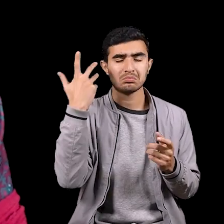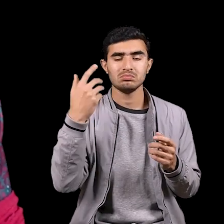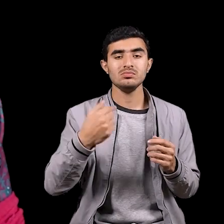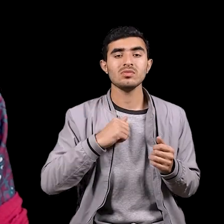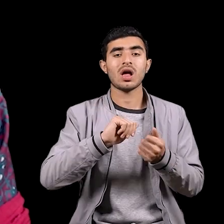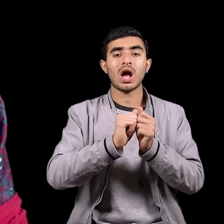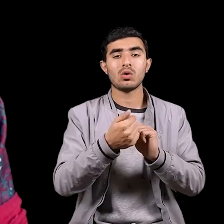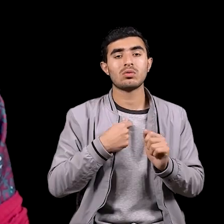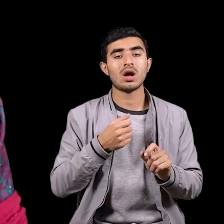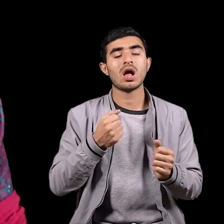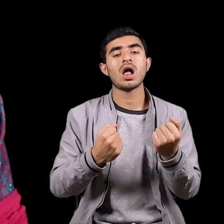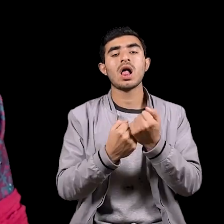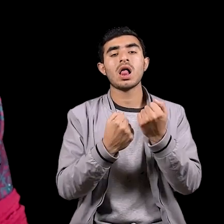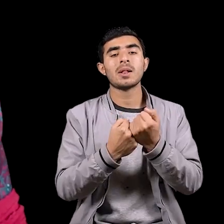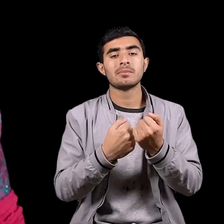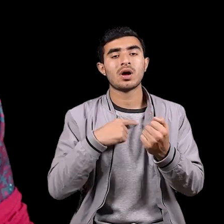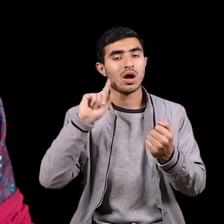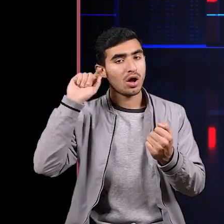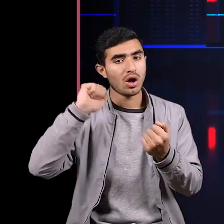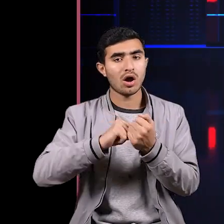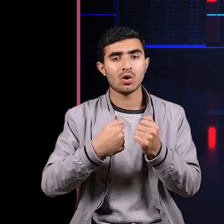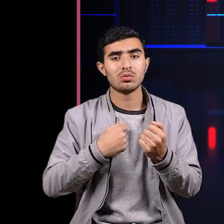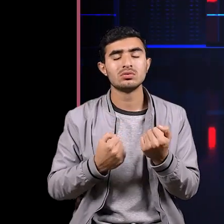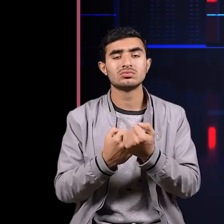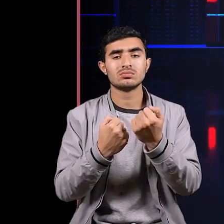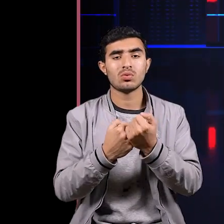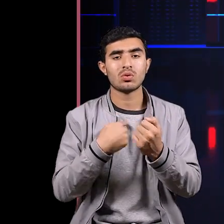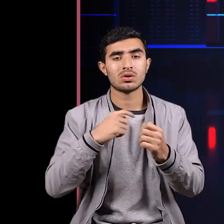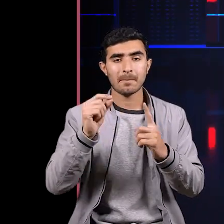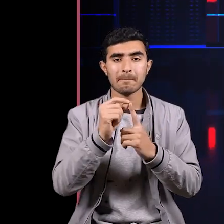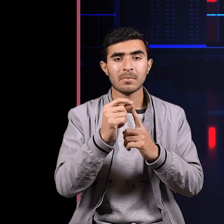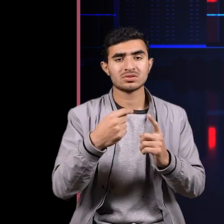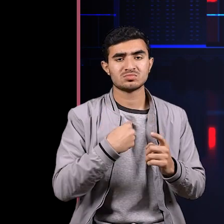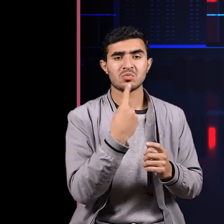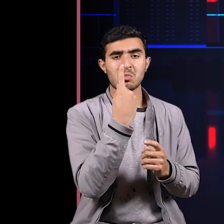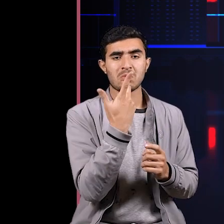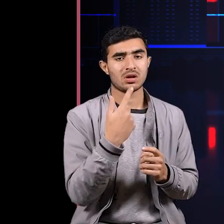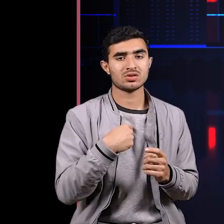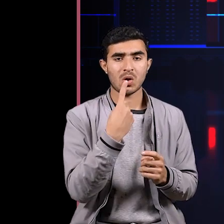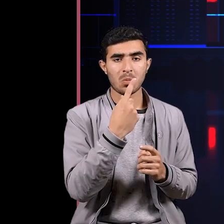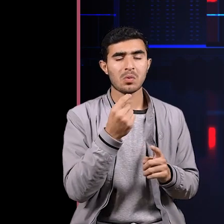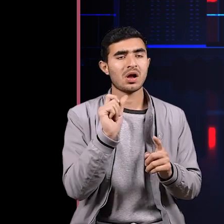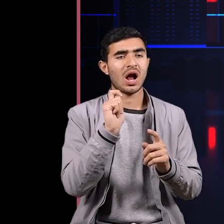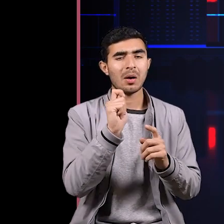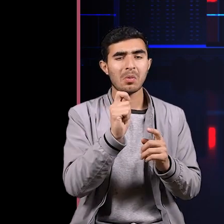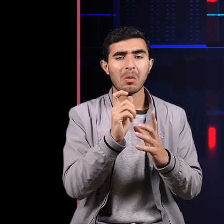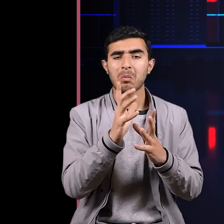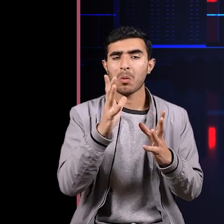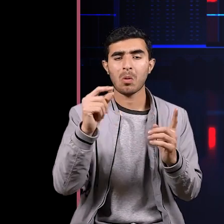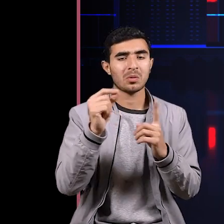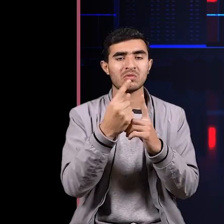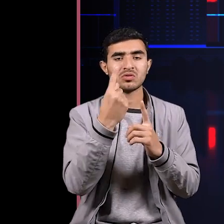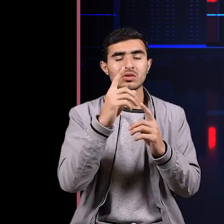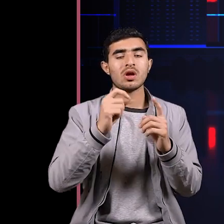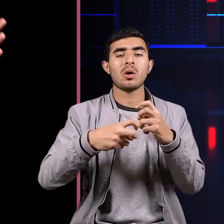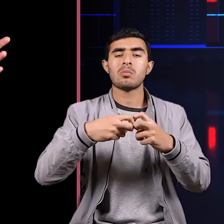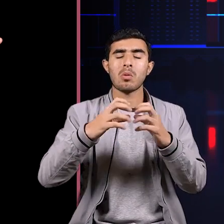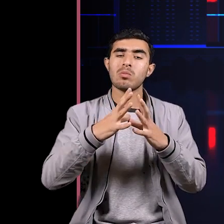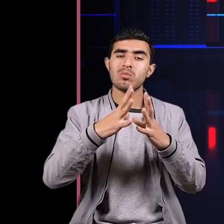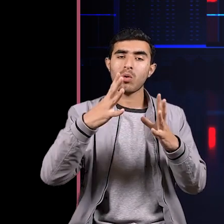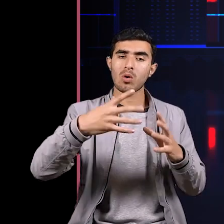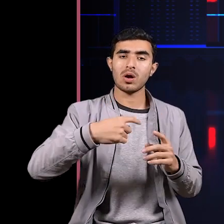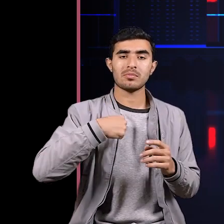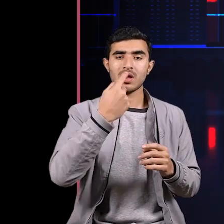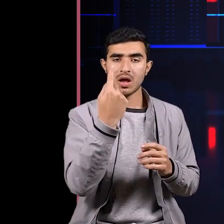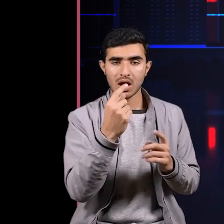मैसेज दूँगी कि हमेशा ये सवाल होता है हम सब के ज़हनों में कि मेरे कुछ करने से, सिर्फ मेरे कुछ करने से क्या फ़र्क पड़ जाएगा? इतने सारे